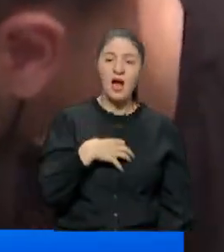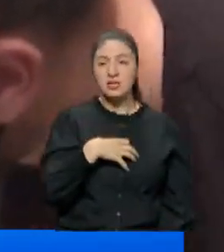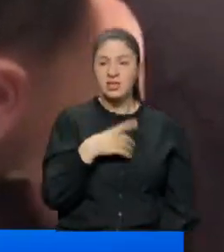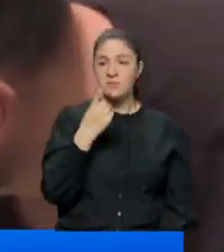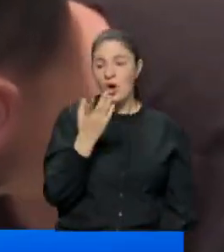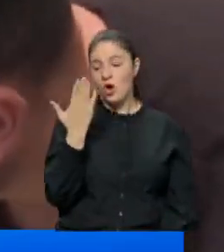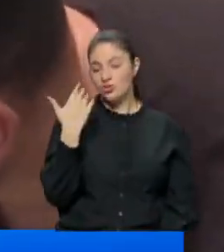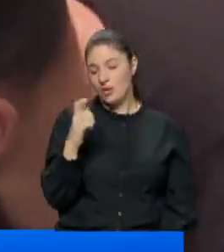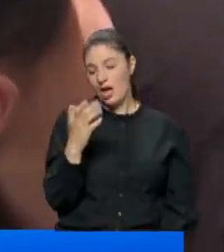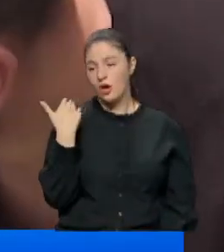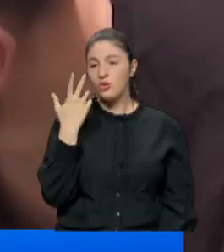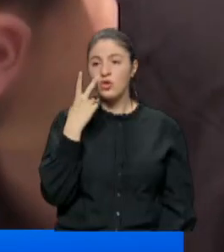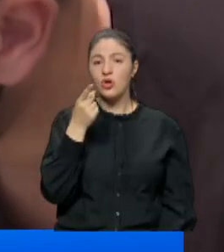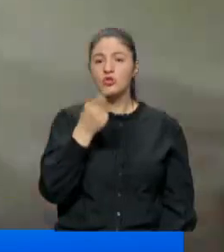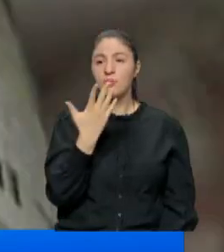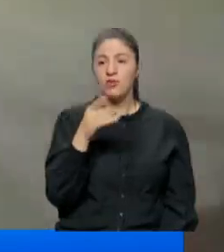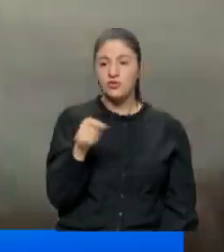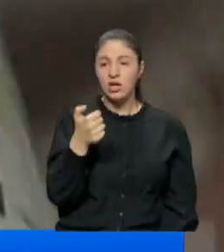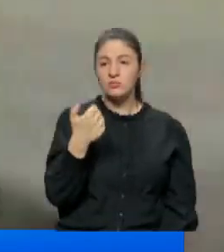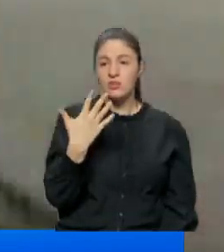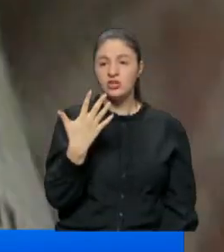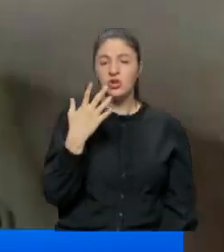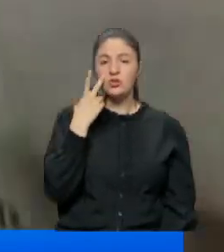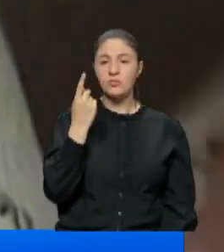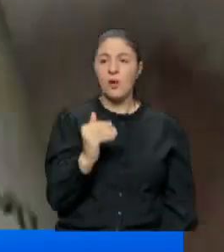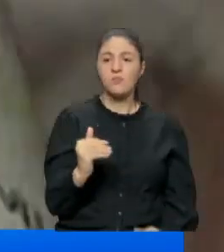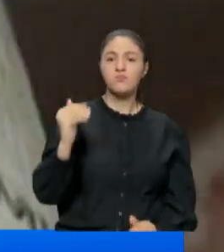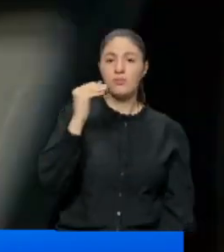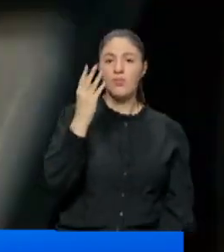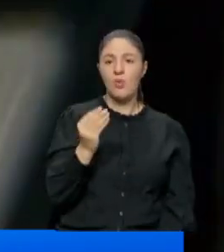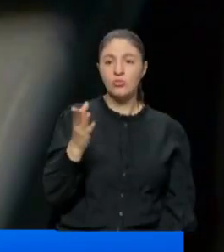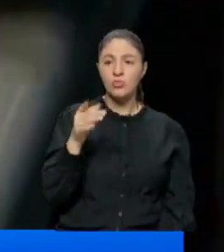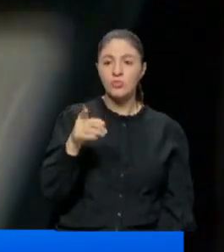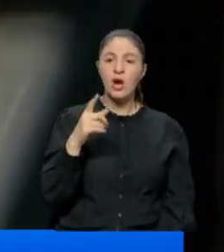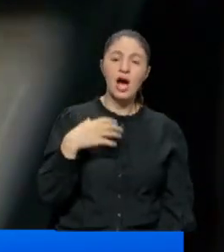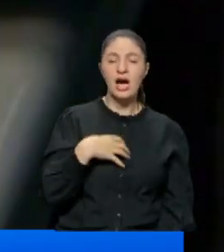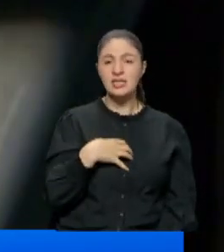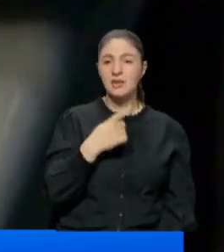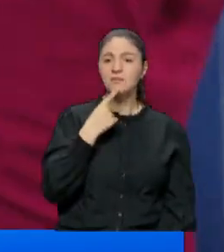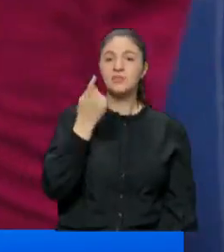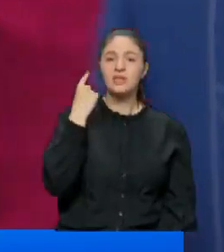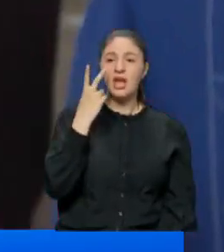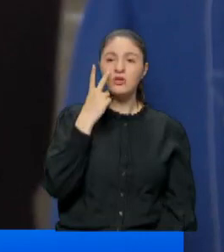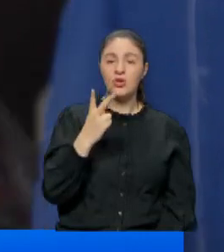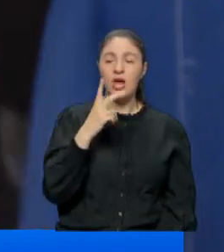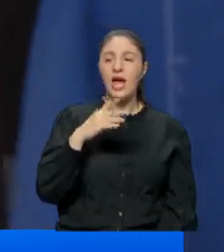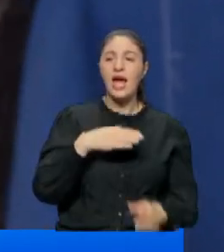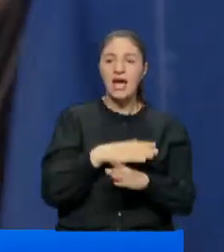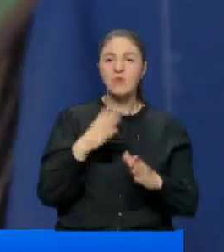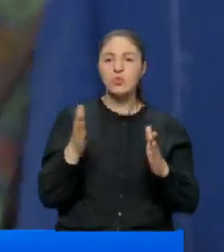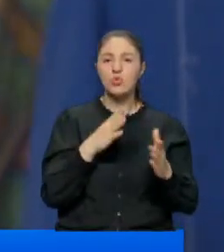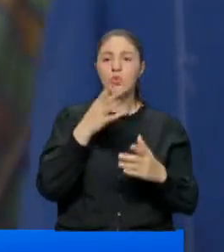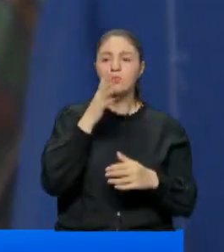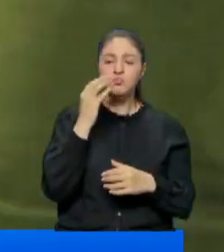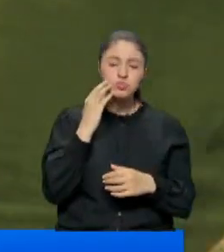Haziranda Bir önceki aya göre yüzde 5,65 oranında bir artış yaşandı bu Haziranda Geçen seneye göre ekmek